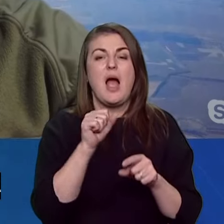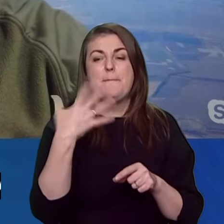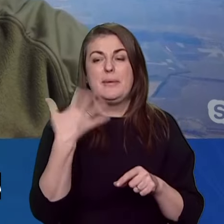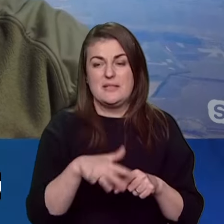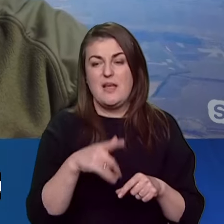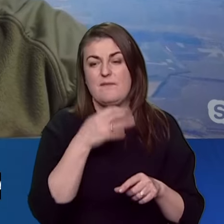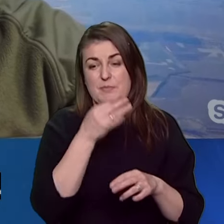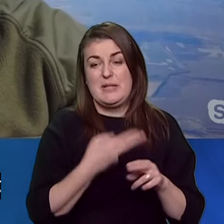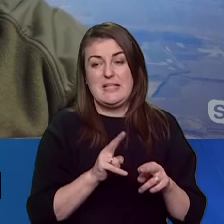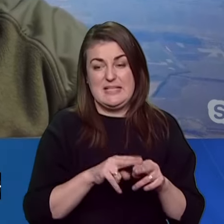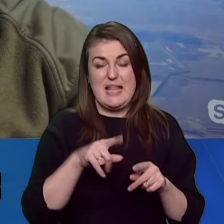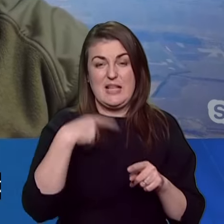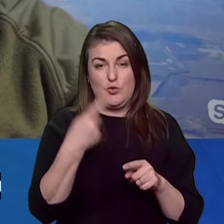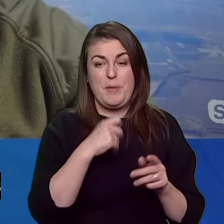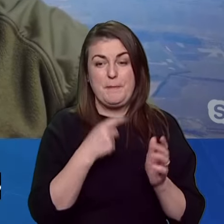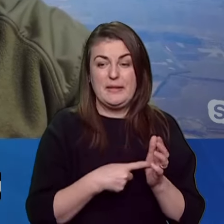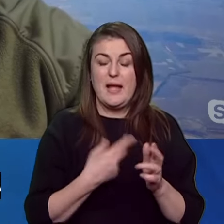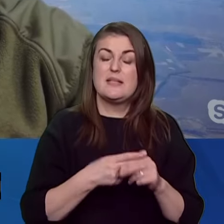вже на наше питання, це